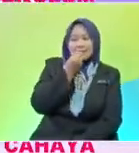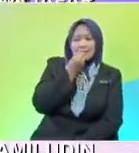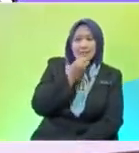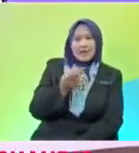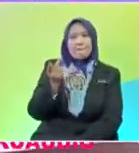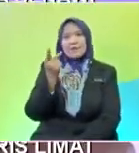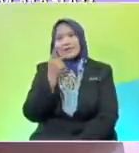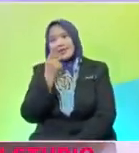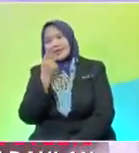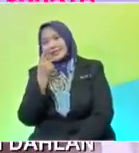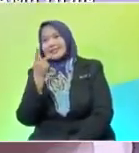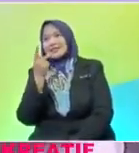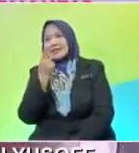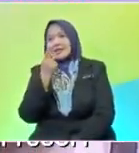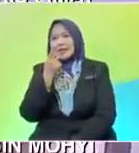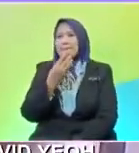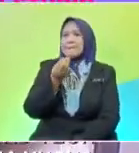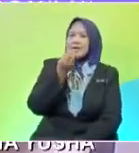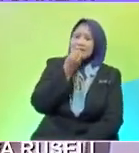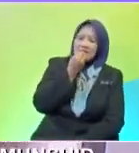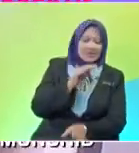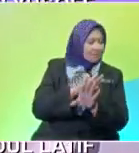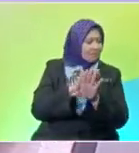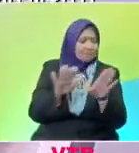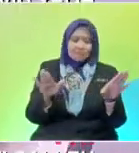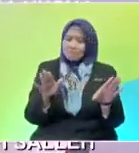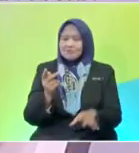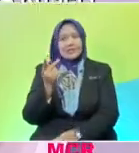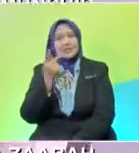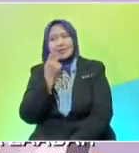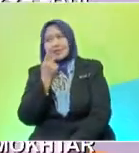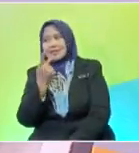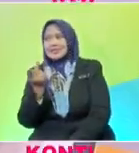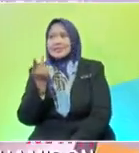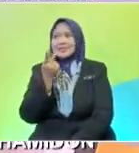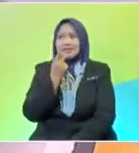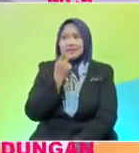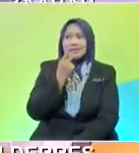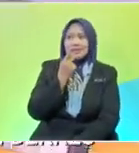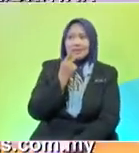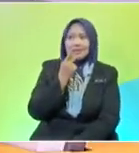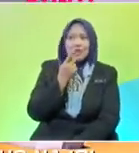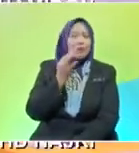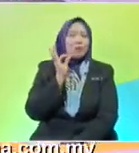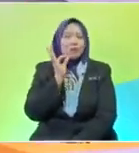makanan berkhasiat makanan tidak berkhasiat